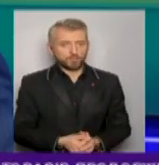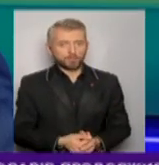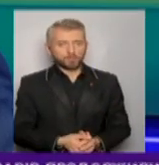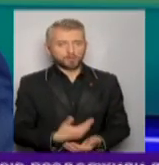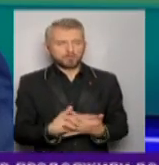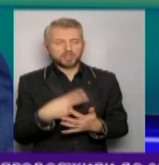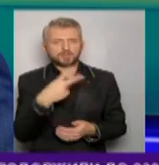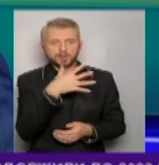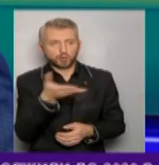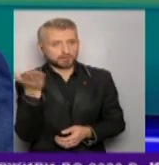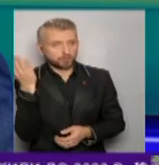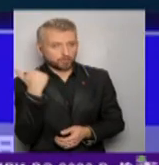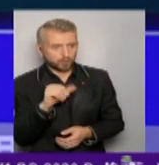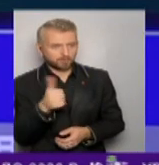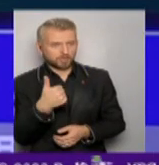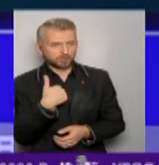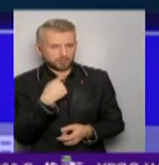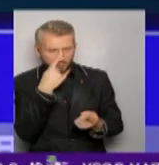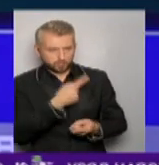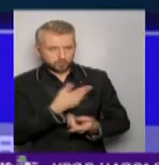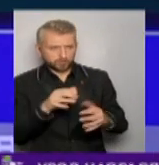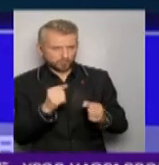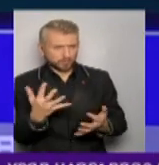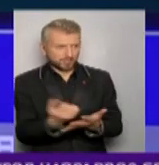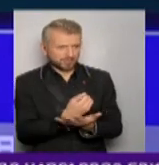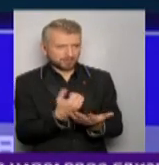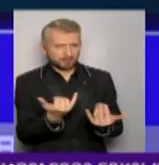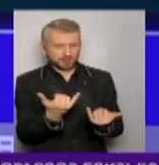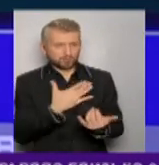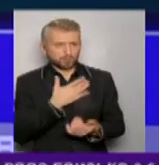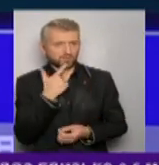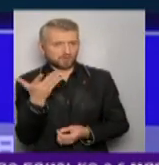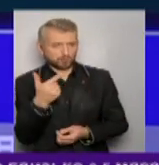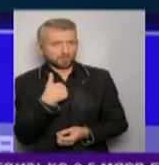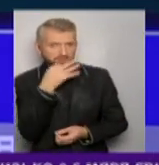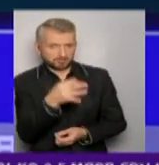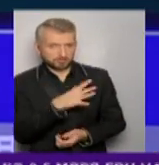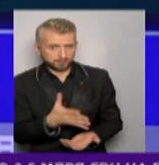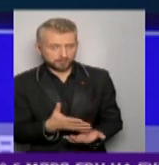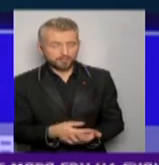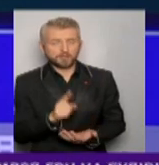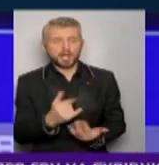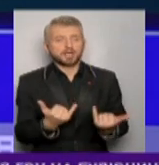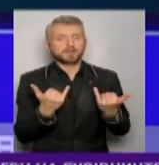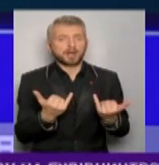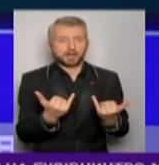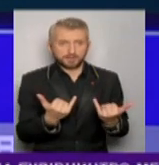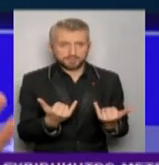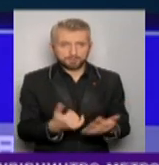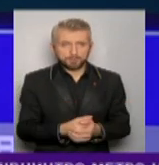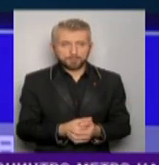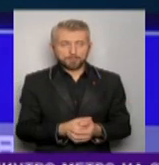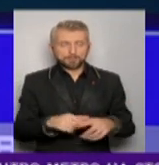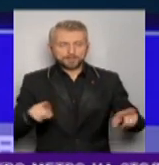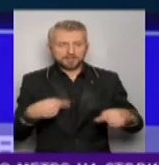майже 20 років тому, вперше я це публічно, можна знайти навіть зараз ці виступи, сказав. Але наразі от